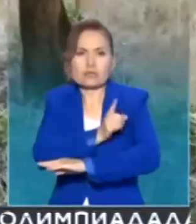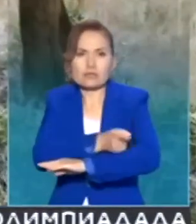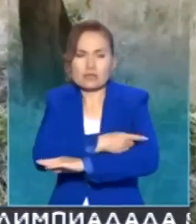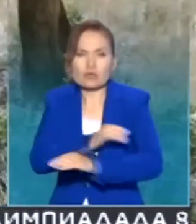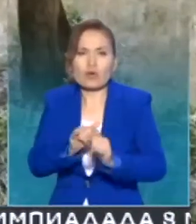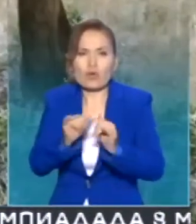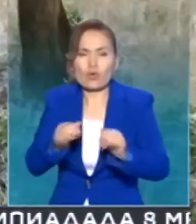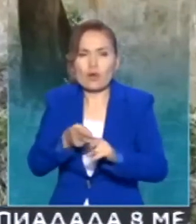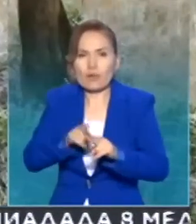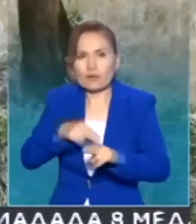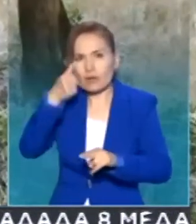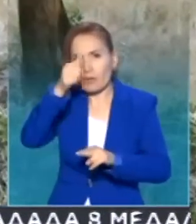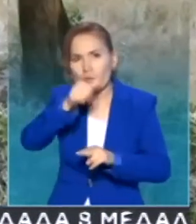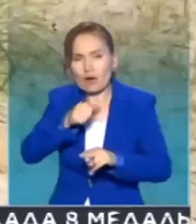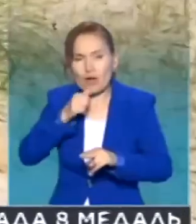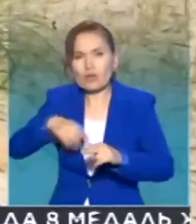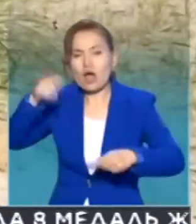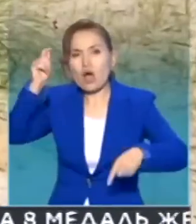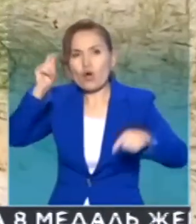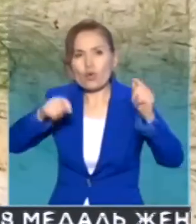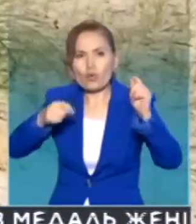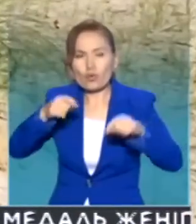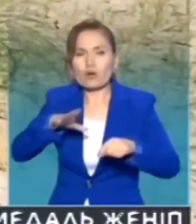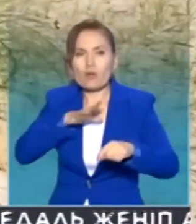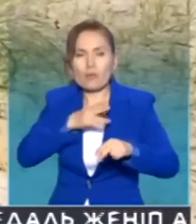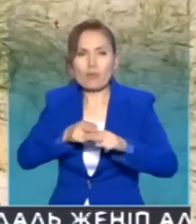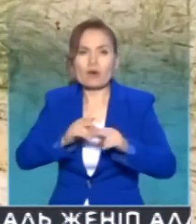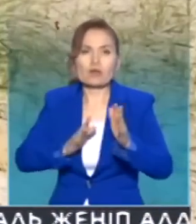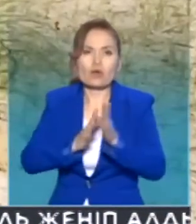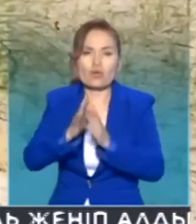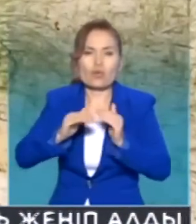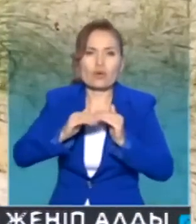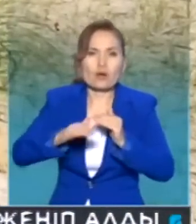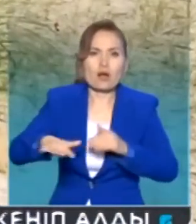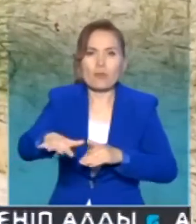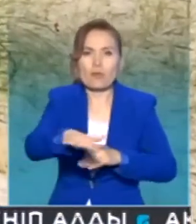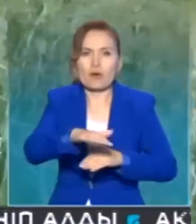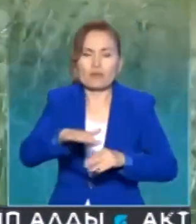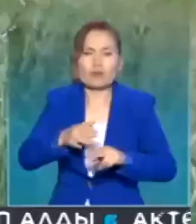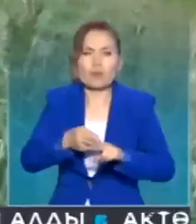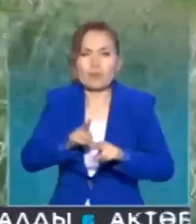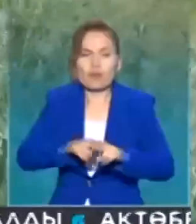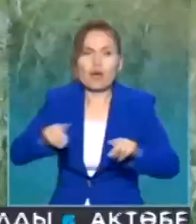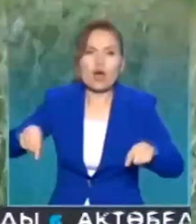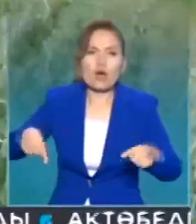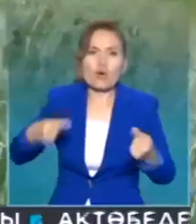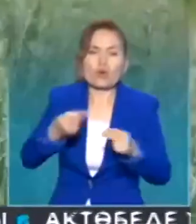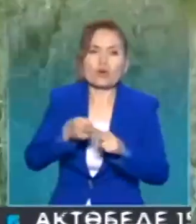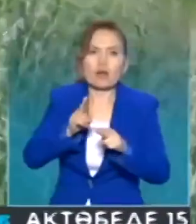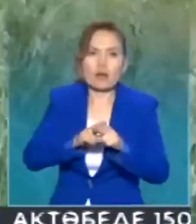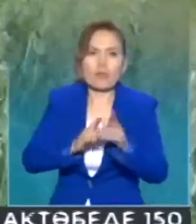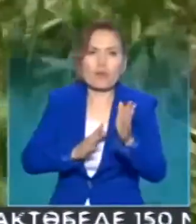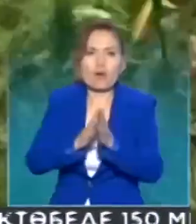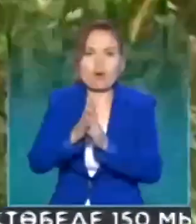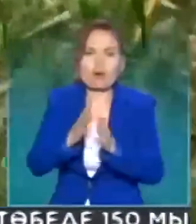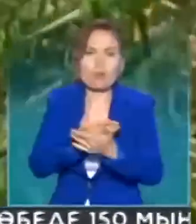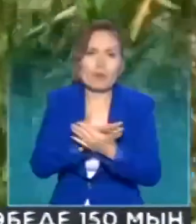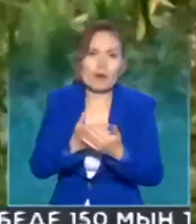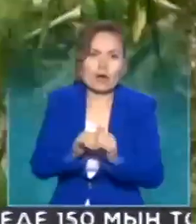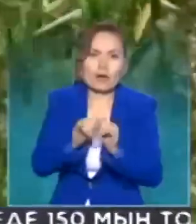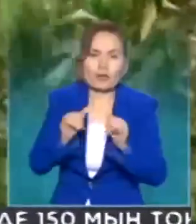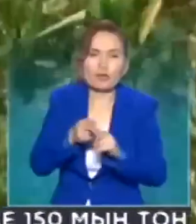түсті. Сарғайған дала көктемде жасыл кілемге оранды. Тіпті осы өңірде біраз жылдардан бері өспеген өсімдіктің түрлері